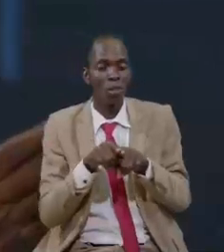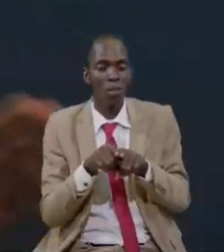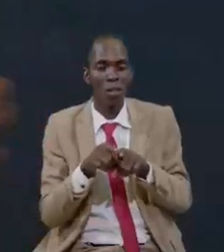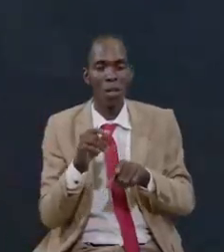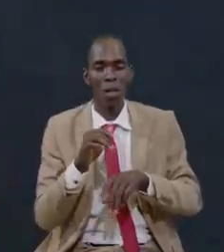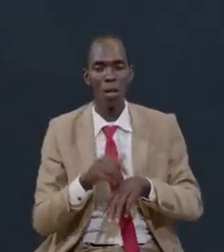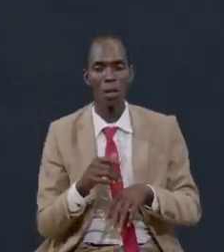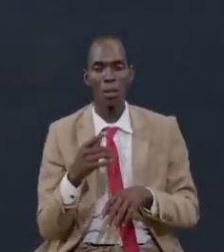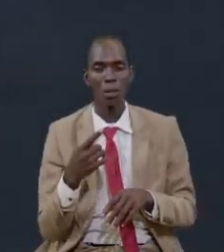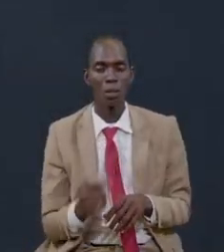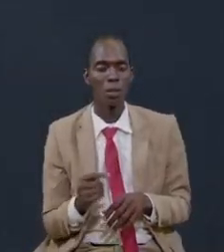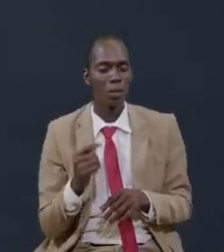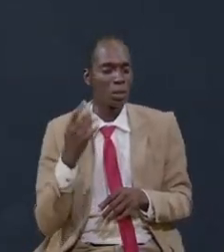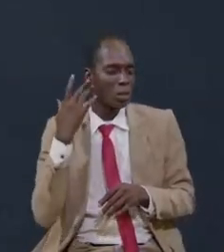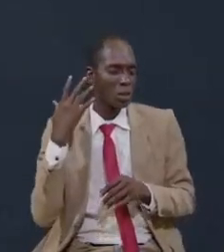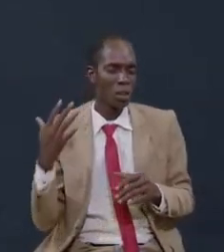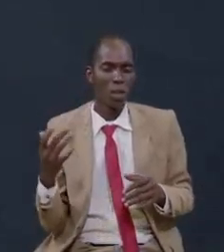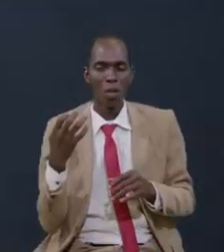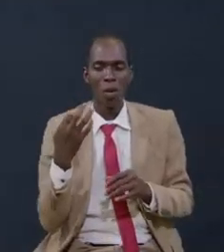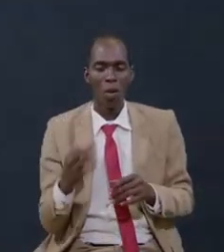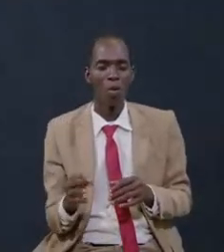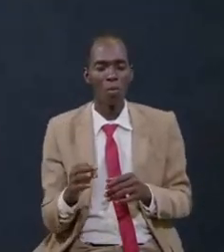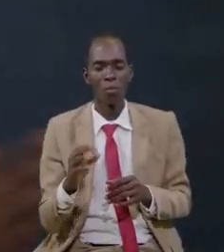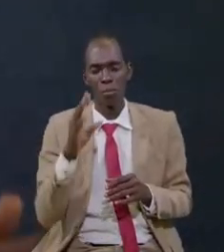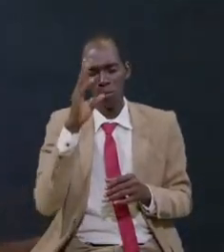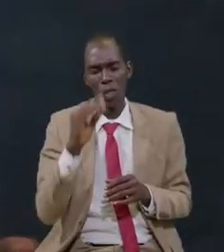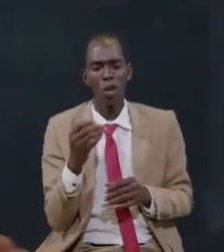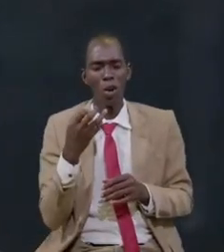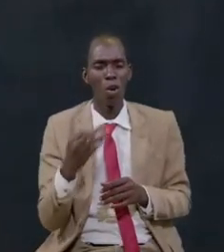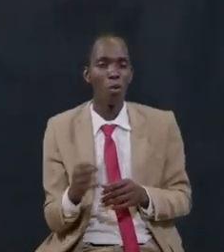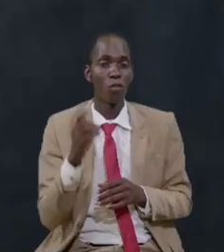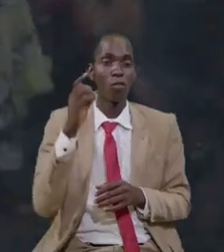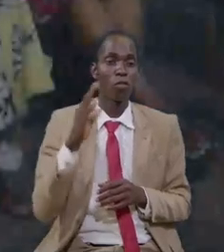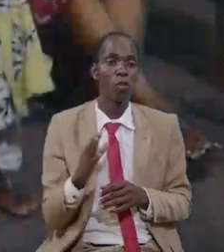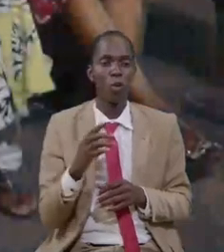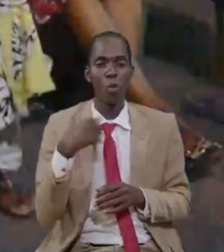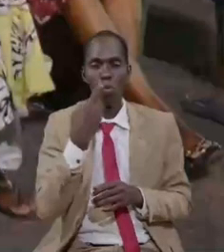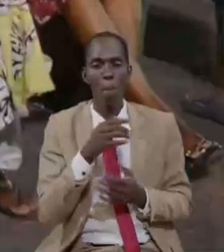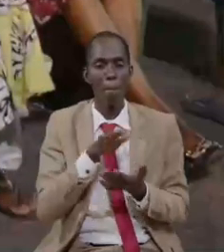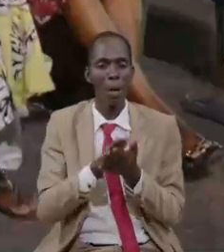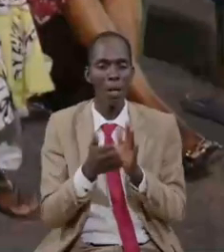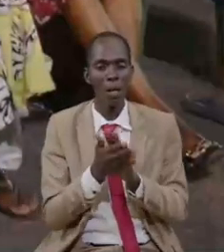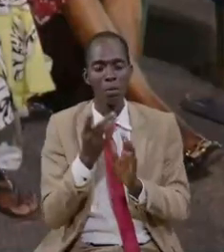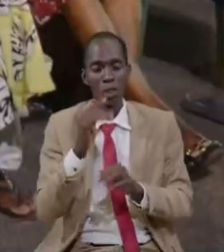20-28. C'est ainsi que le Fils de l'homme, Fils de Dieu, est devenu Fils de l'homme,